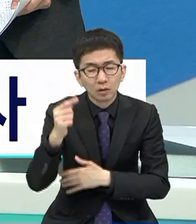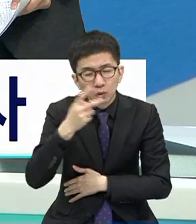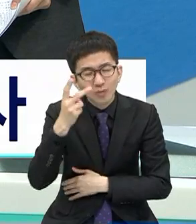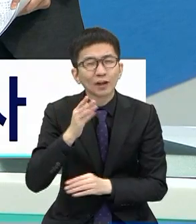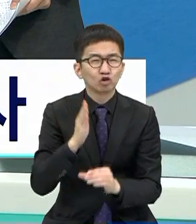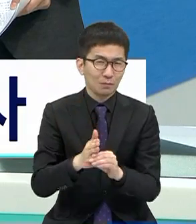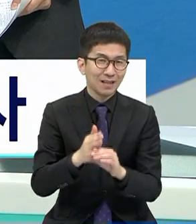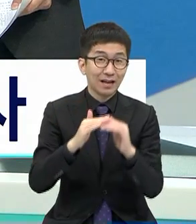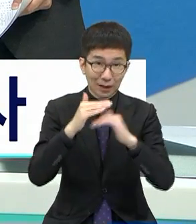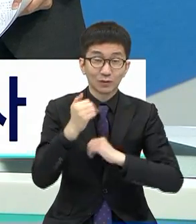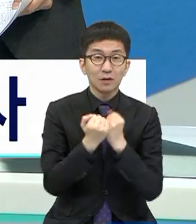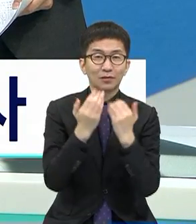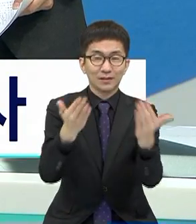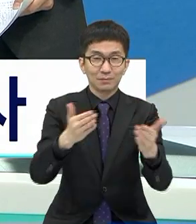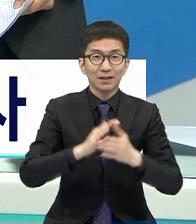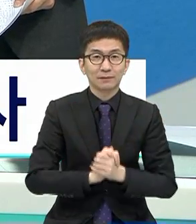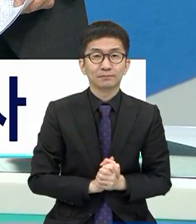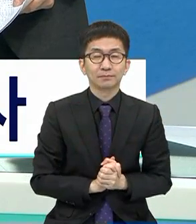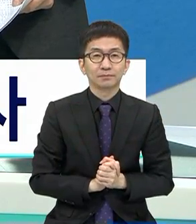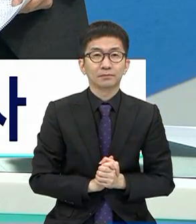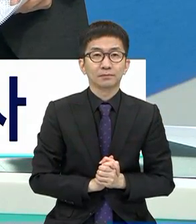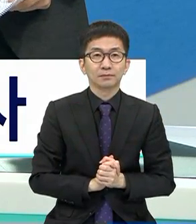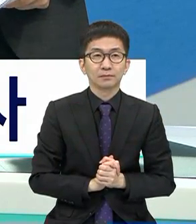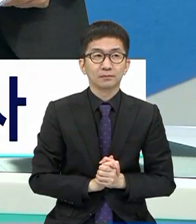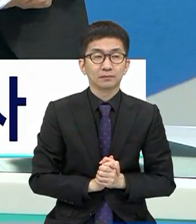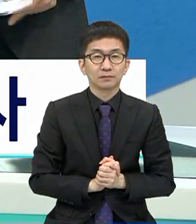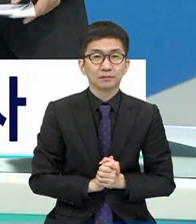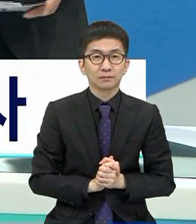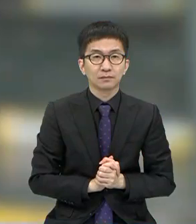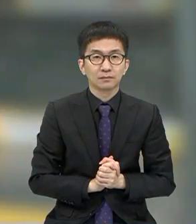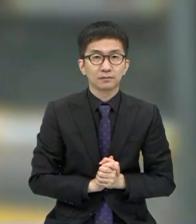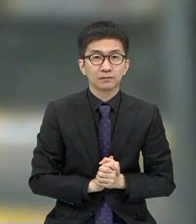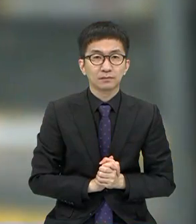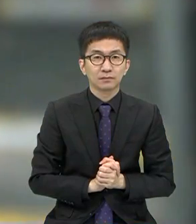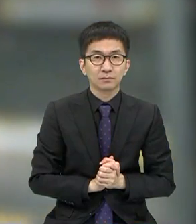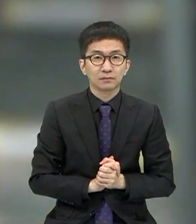있습니다. 자세한 내용은 안희재 기자가 전하겠습니다.